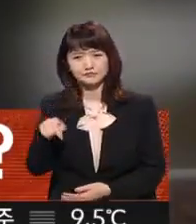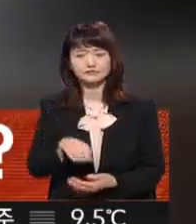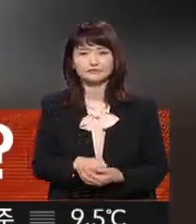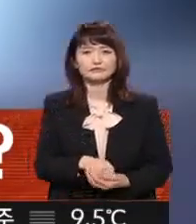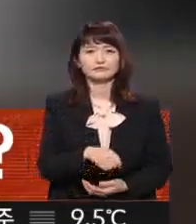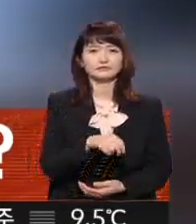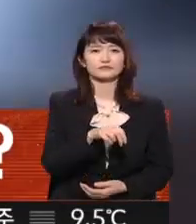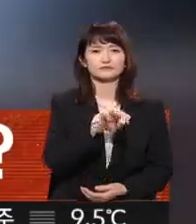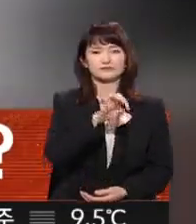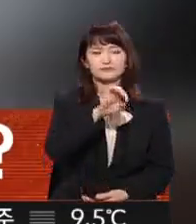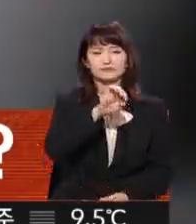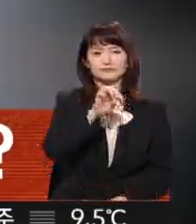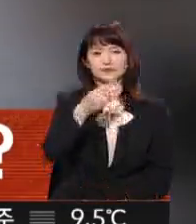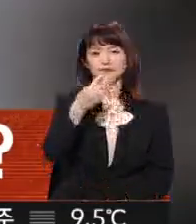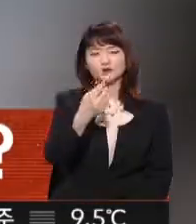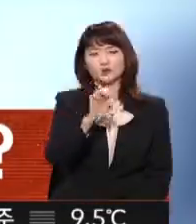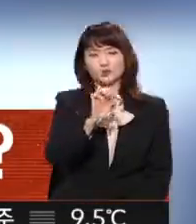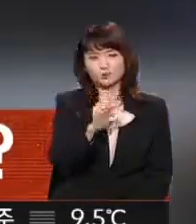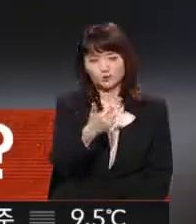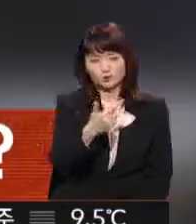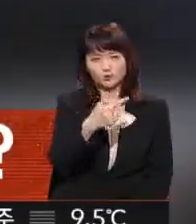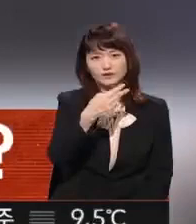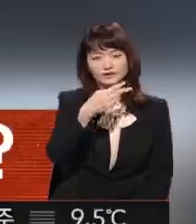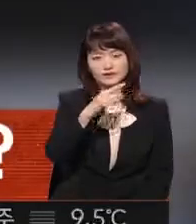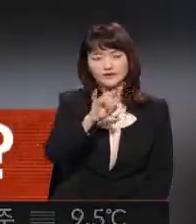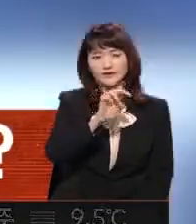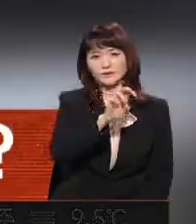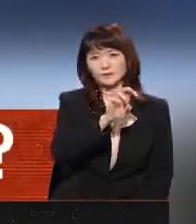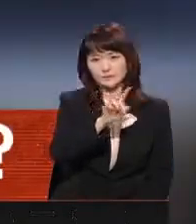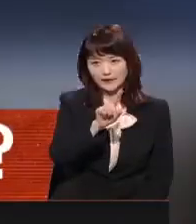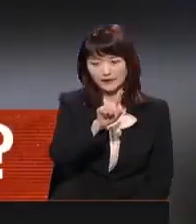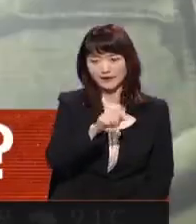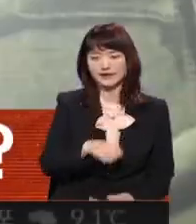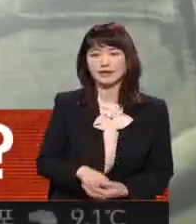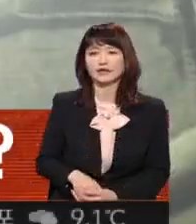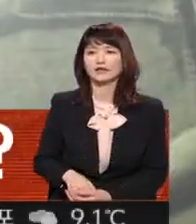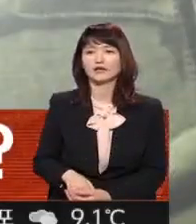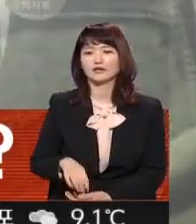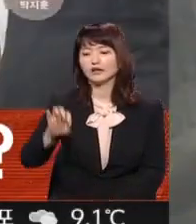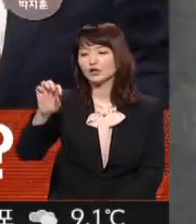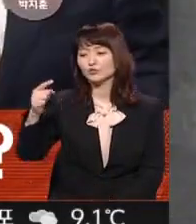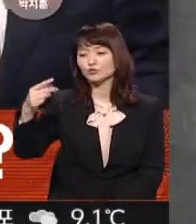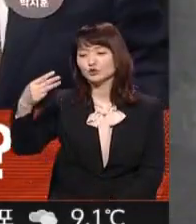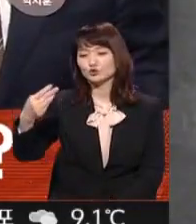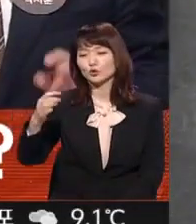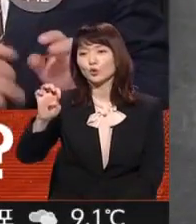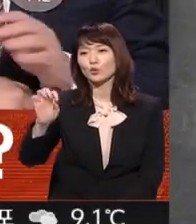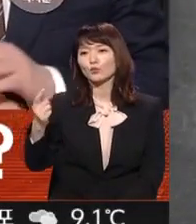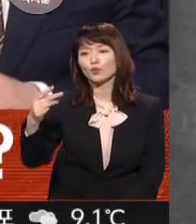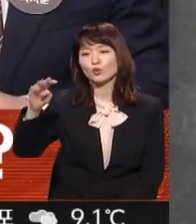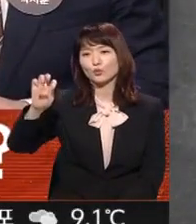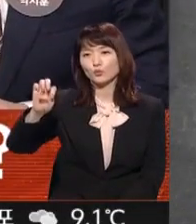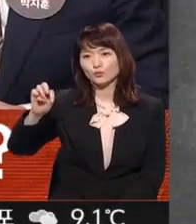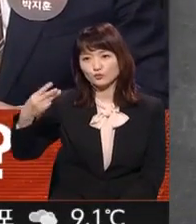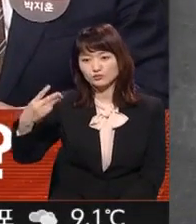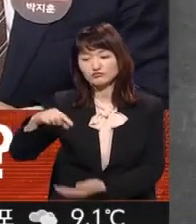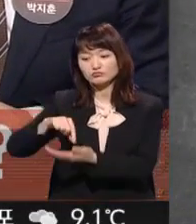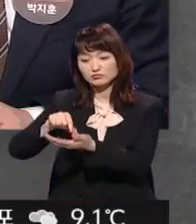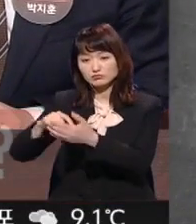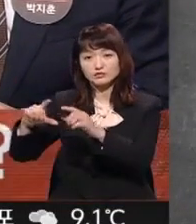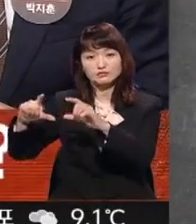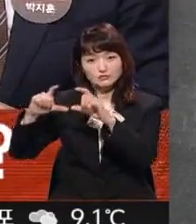필로폰이나 대마 이런게 마약이고 프로포폴은 향정신에서 의약품입니다 적정하게 처방을 받아서 투약을 한다면